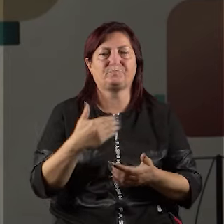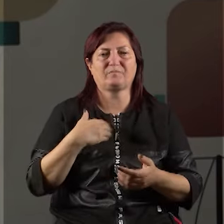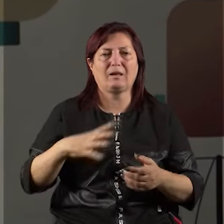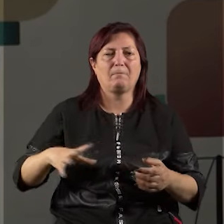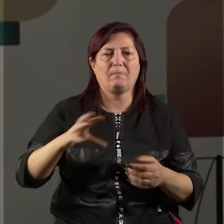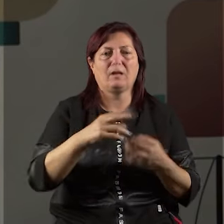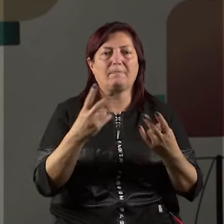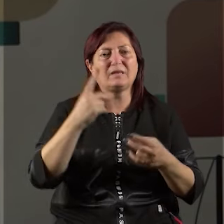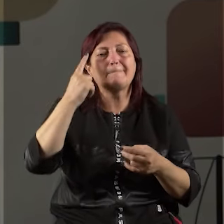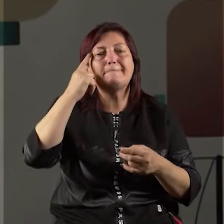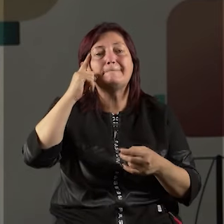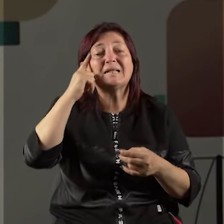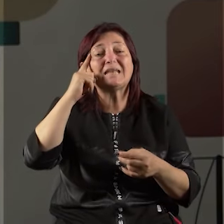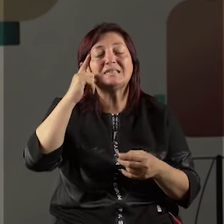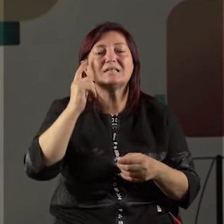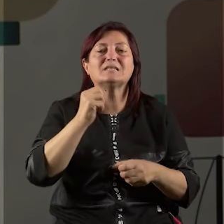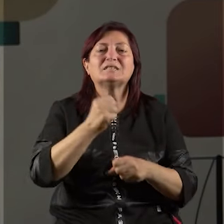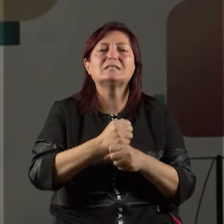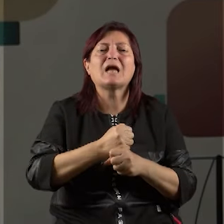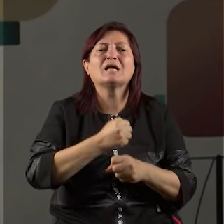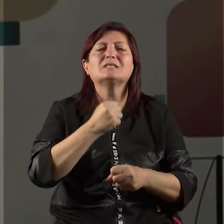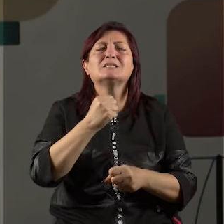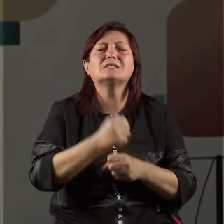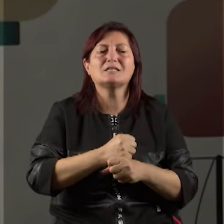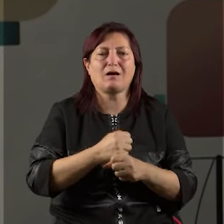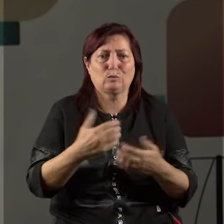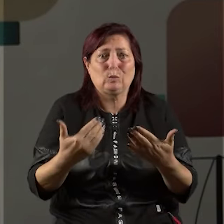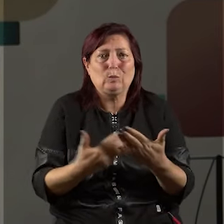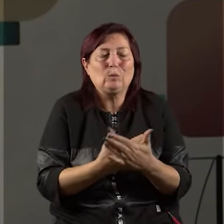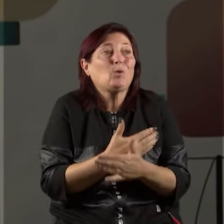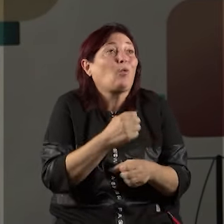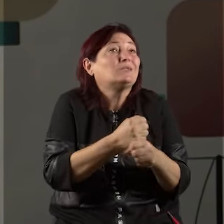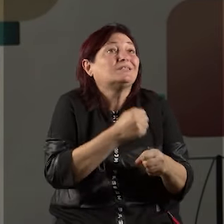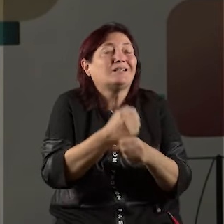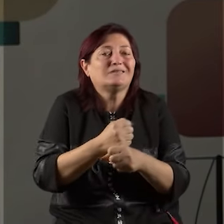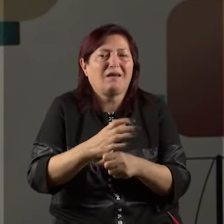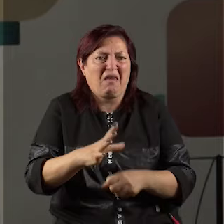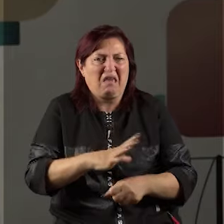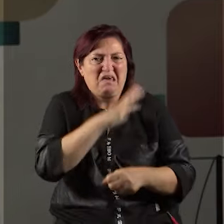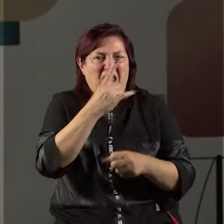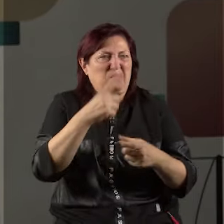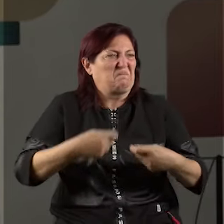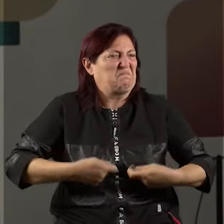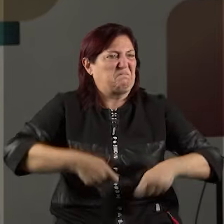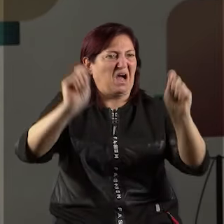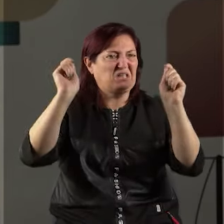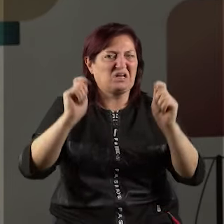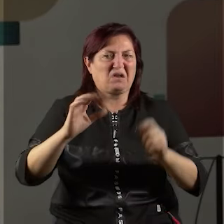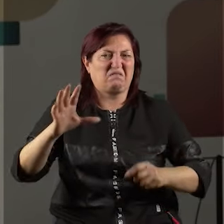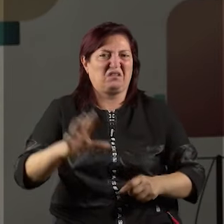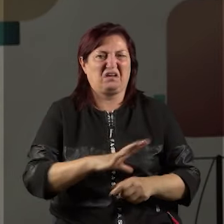պիտի մտածենք ստեղծագործաբար, նոր բան ստեղծելով, եղածը միայն վաճառելով,